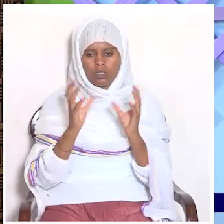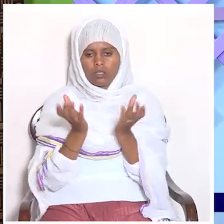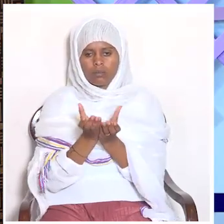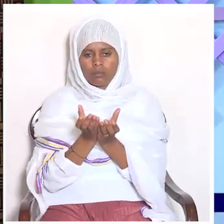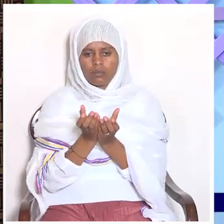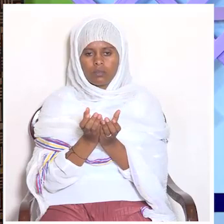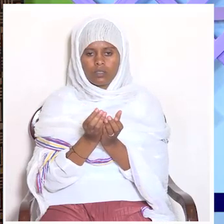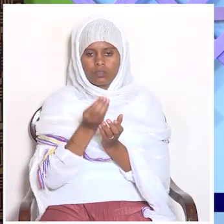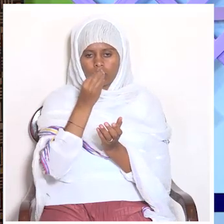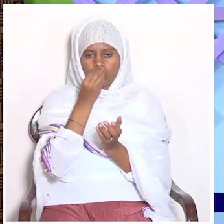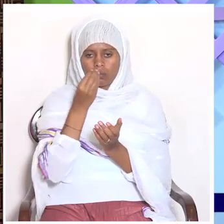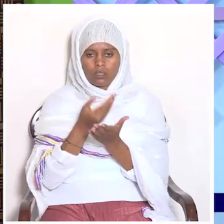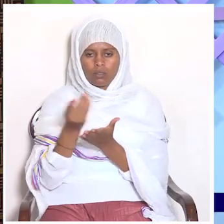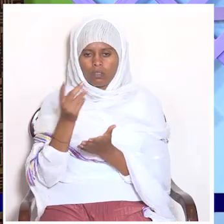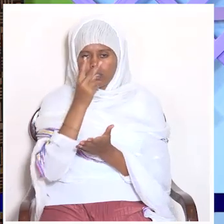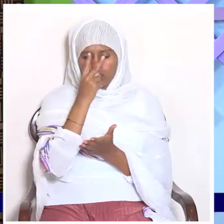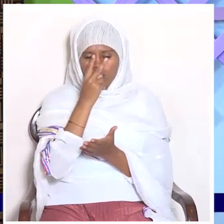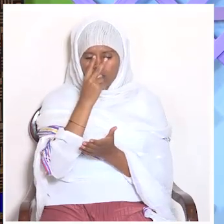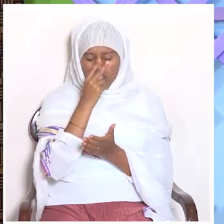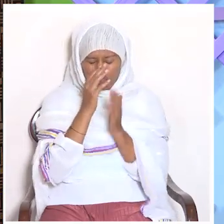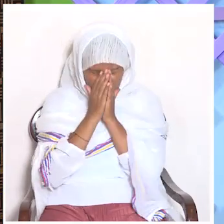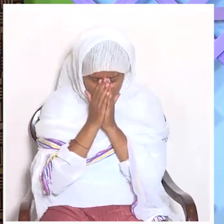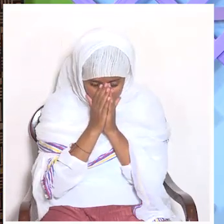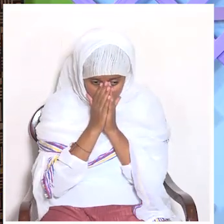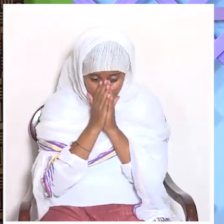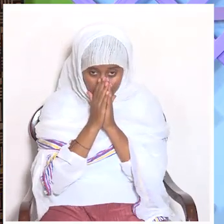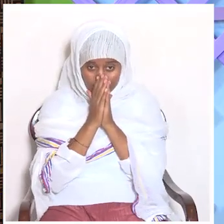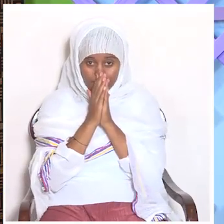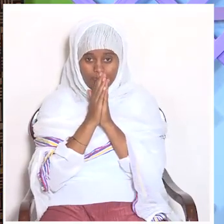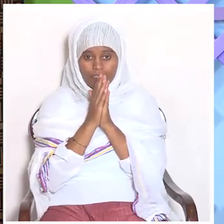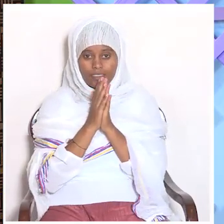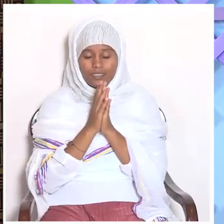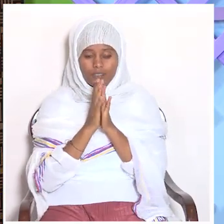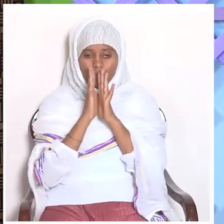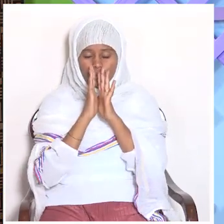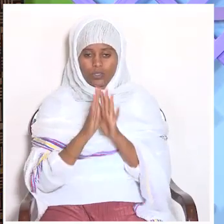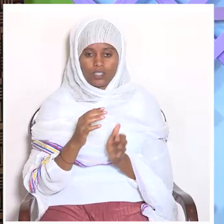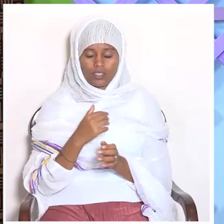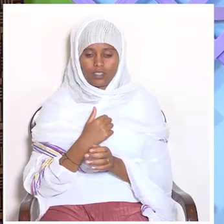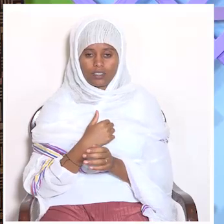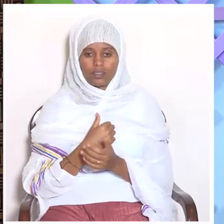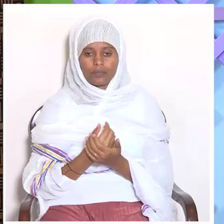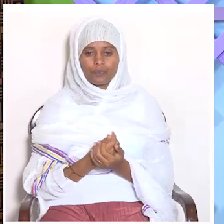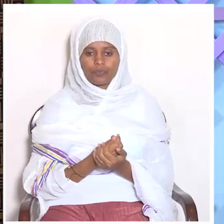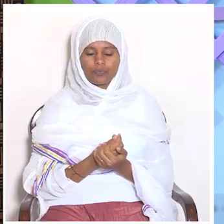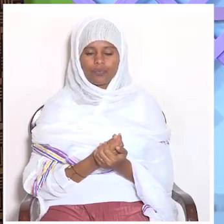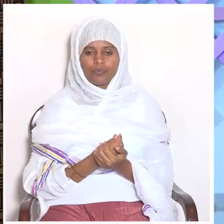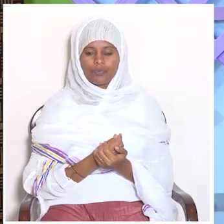ሙሉእ ዓለም ክምገብ ከብኣ ትርኢ ቅመን ቅድስት ሃና ቅድስት ሃና ድማ